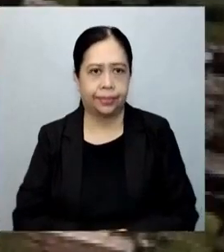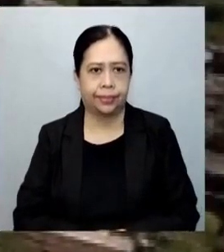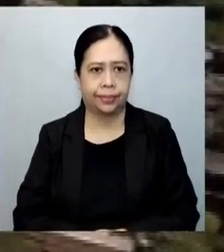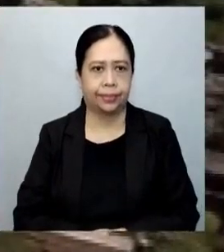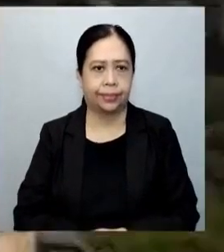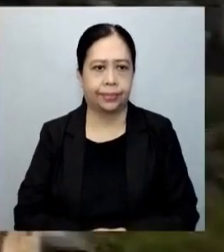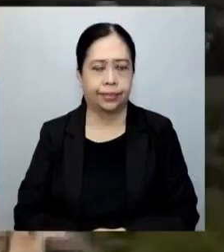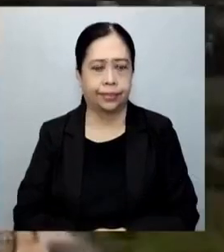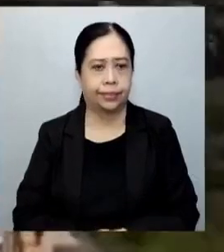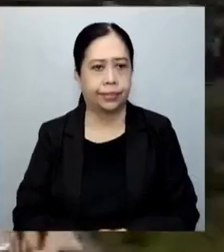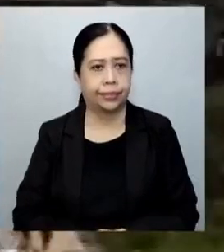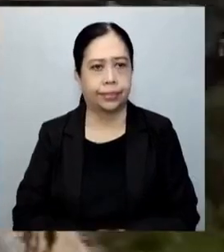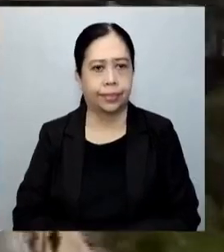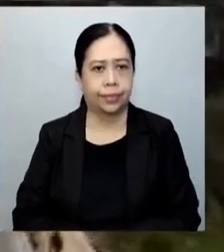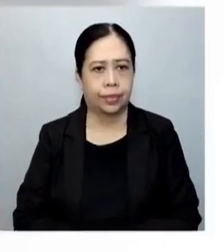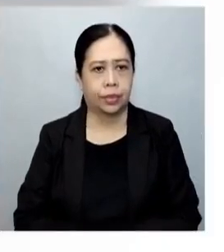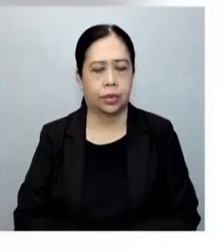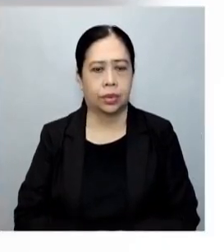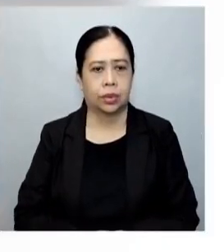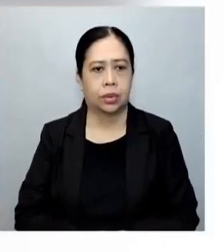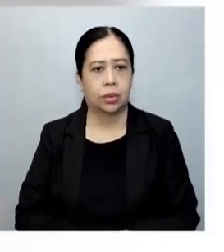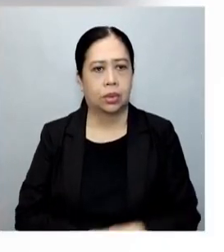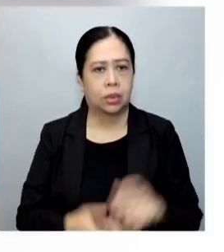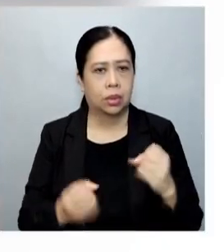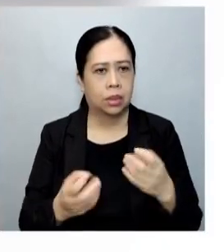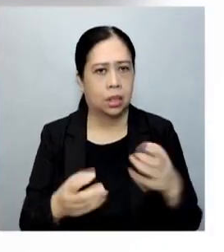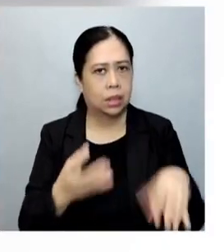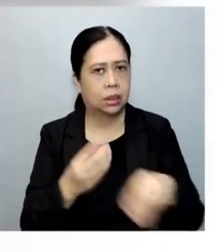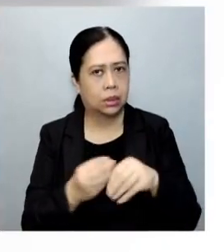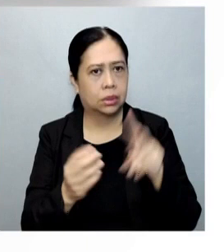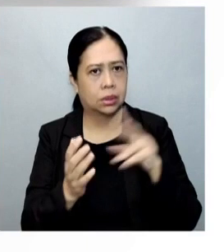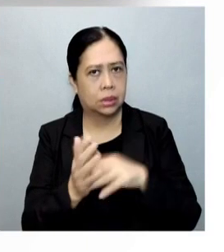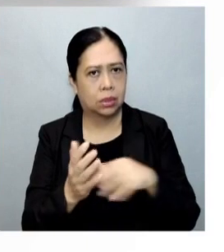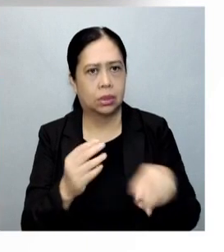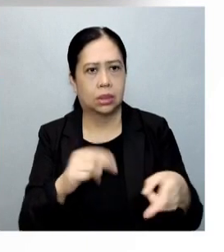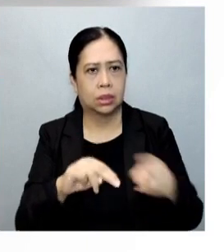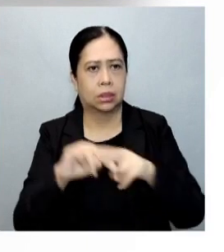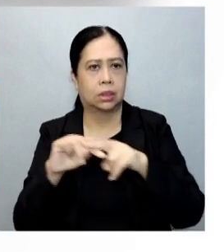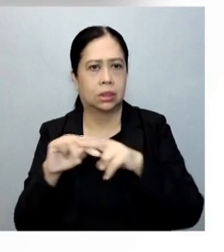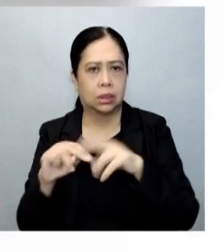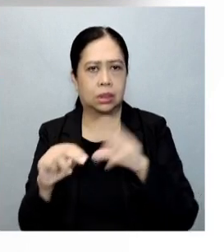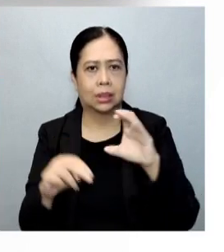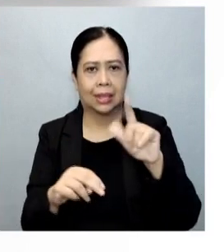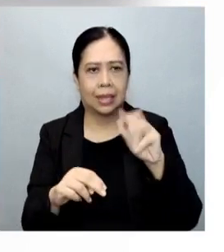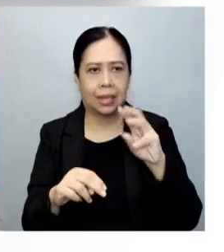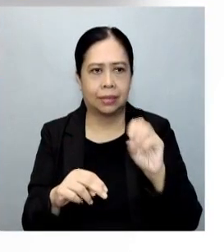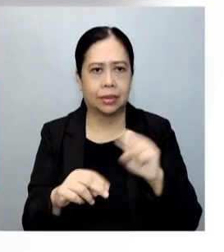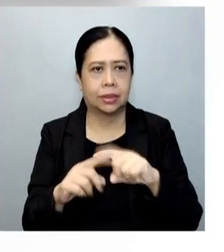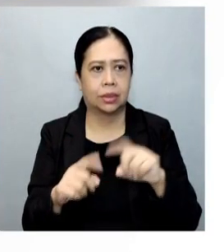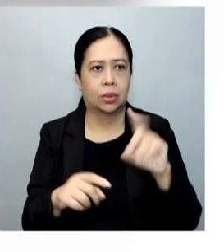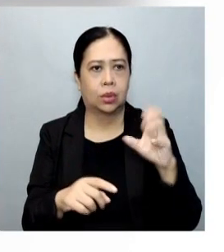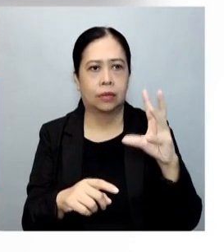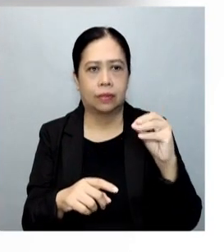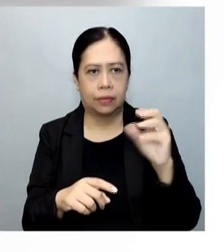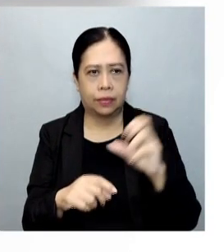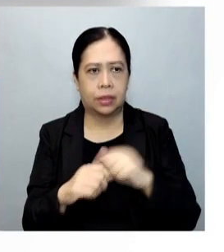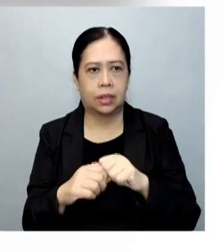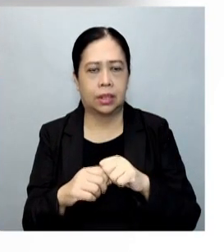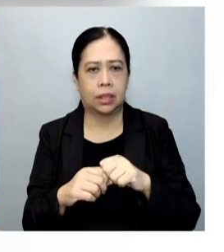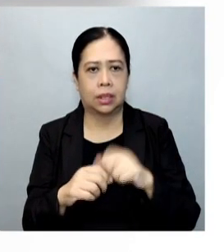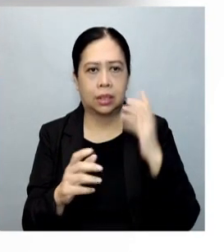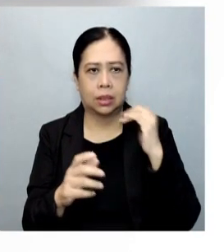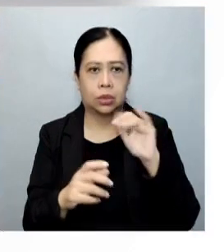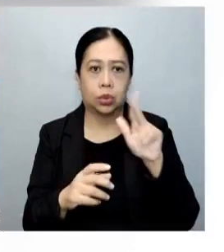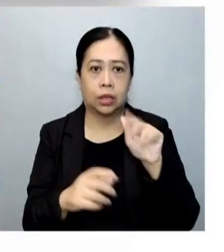2,000 kataon na po yung inaccept namin ng mga claims. Yung 150 ng July 4 pa lang